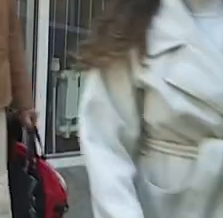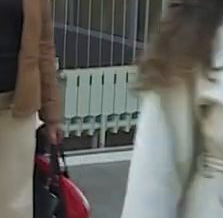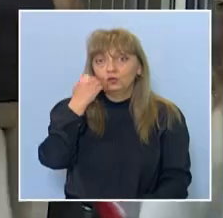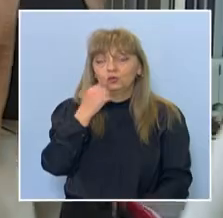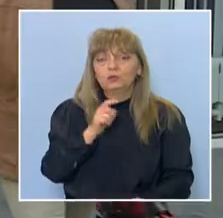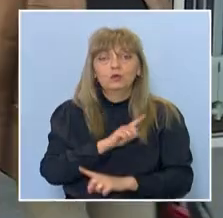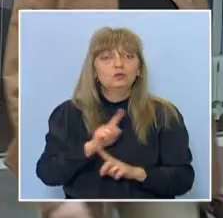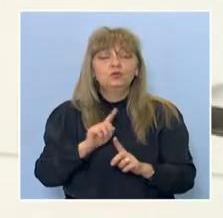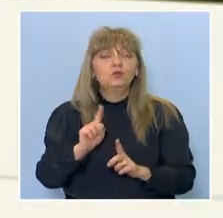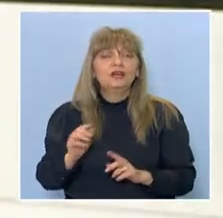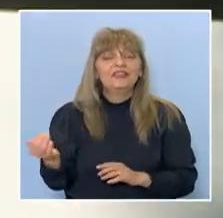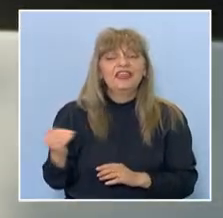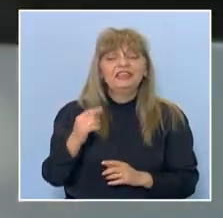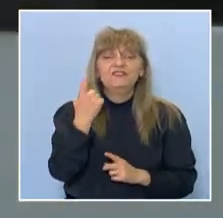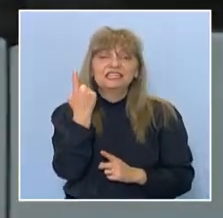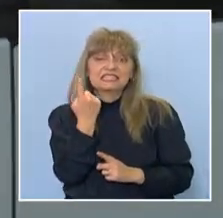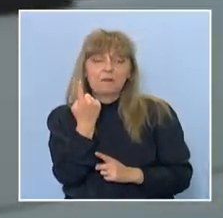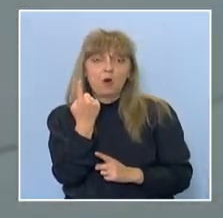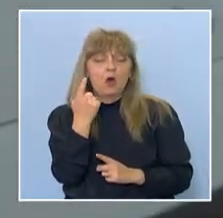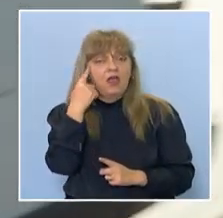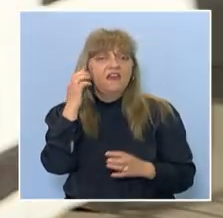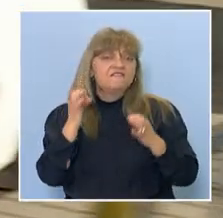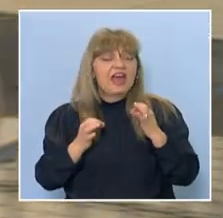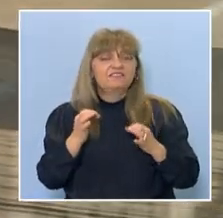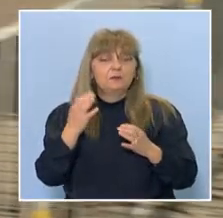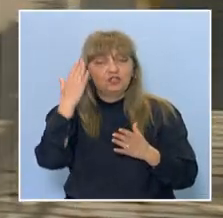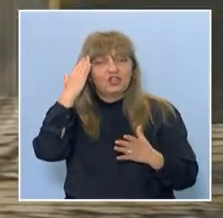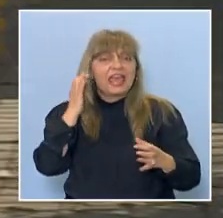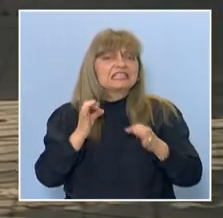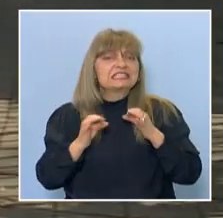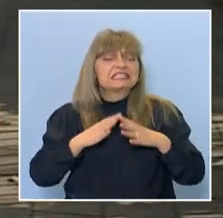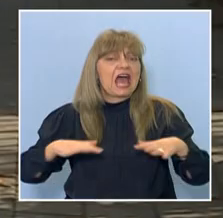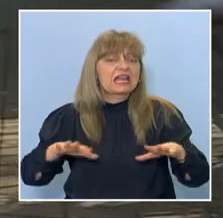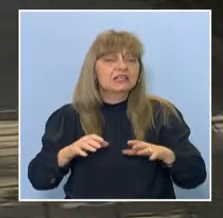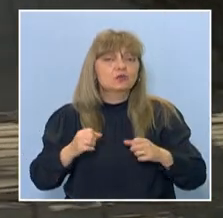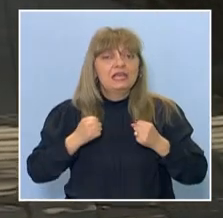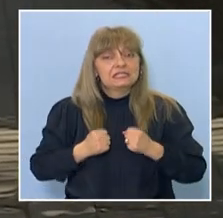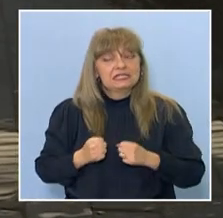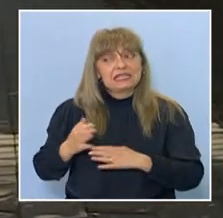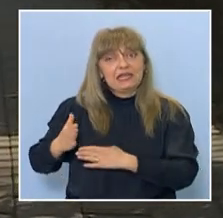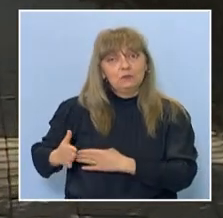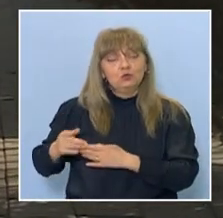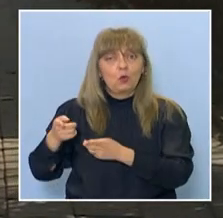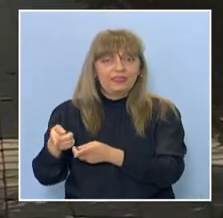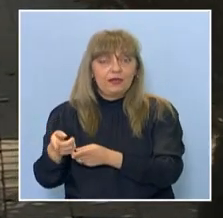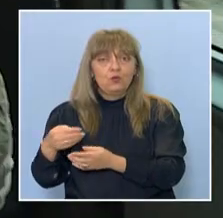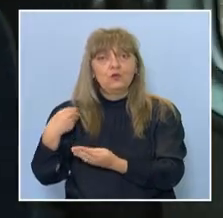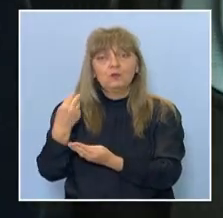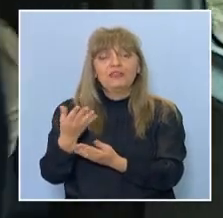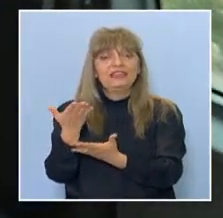Доброто никога не идва само. Вярваме, че е заразно и ако застанем до него и му подадем ръка, то ще